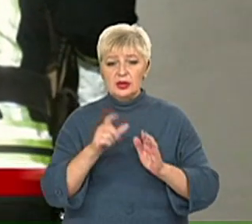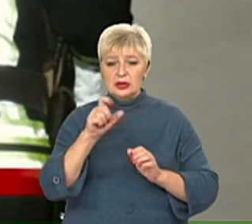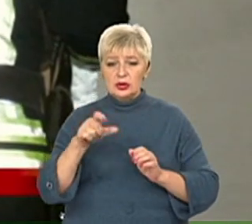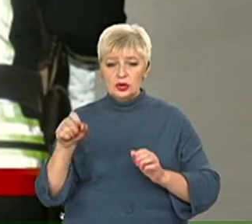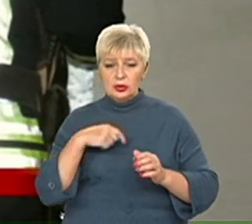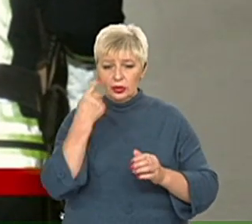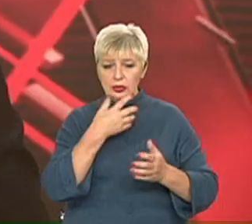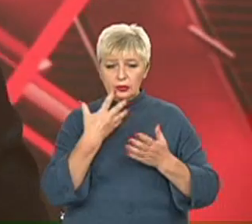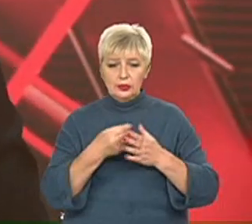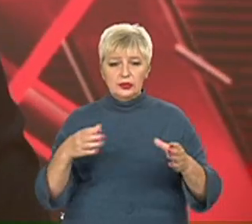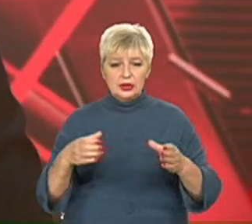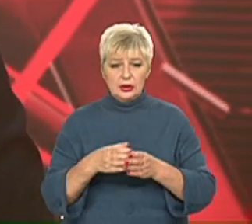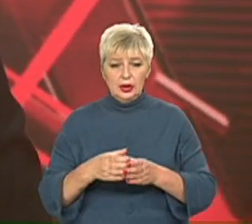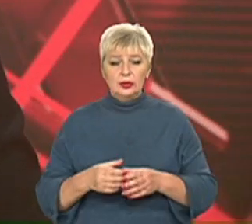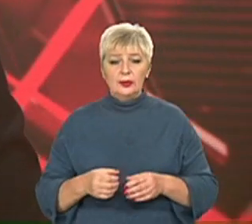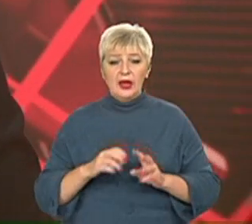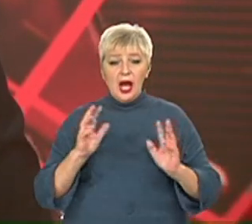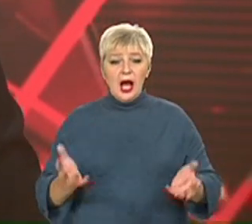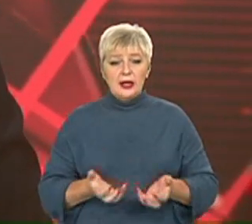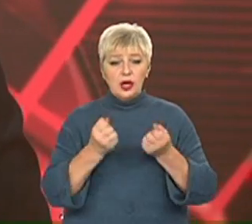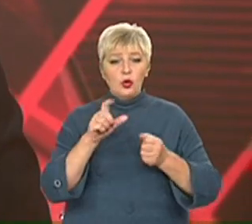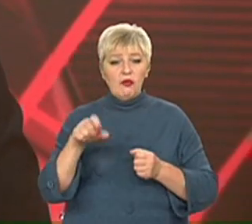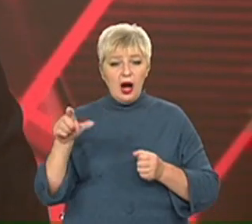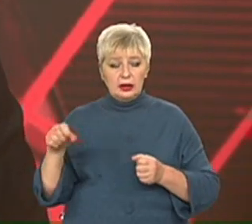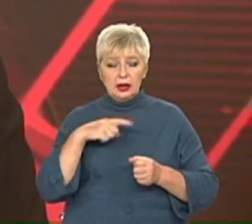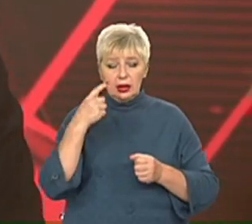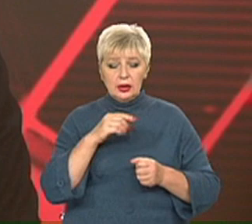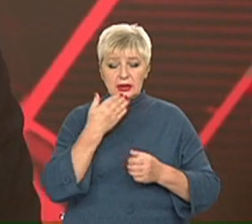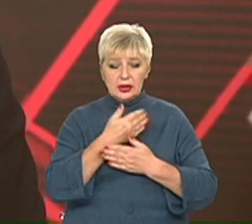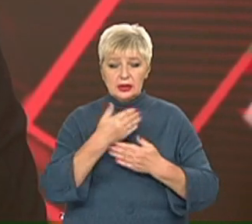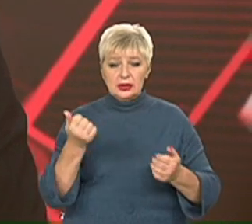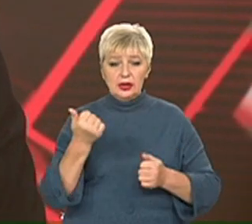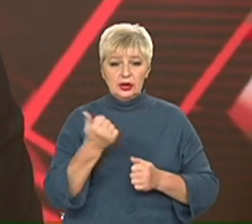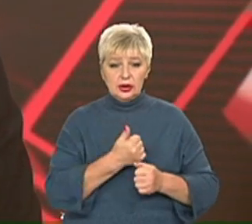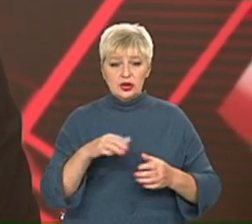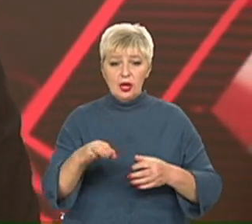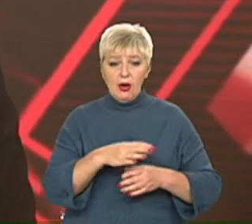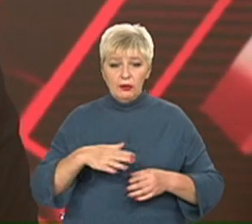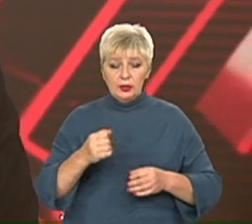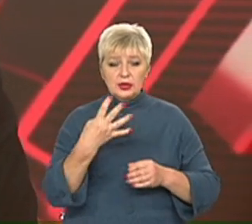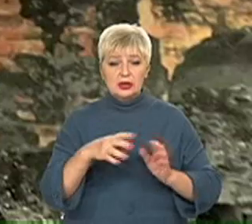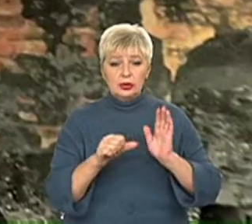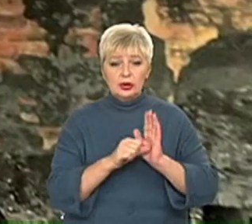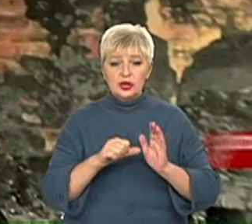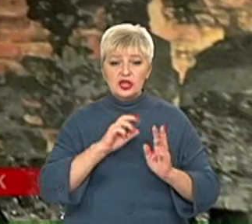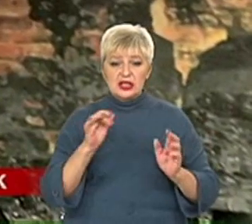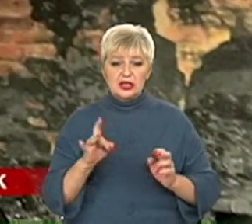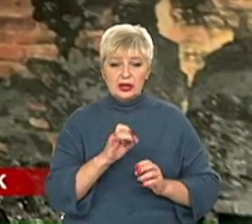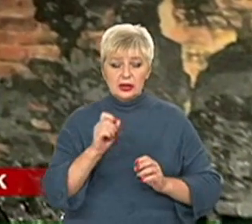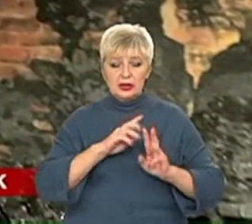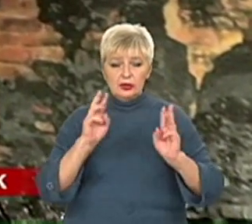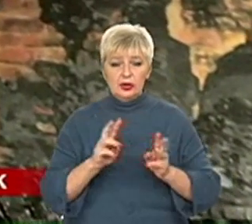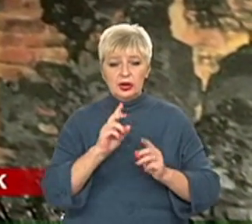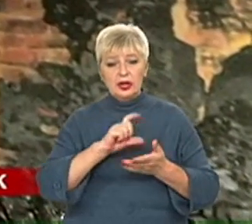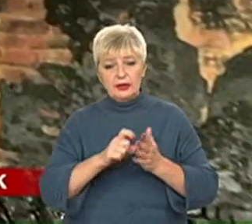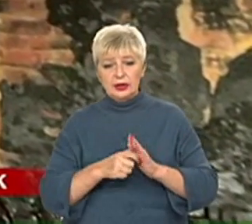чоловік особового складу. Рятувальники кажуть, за останній тиждень в області 46 разів горіли квартири та